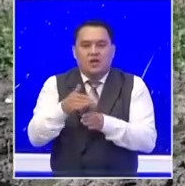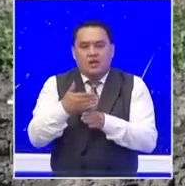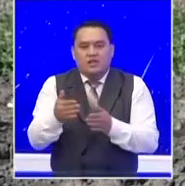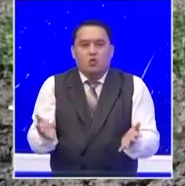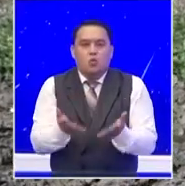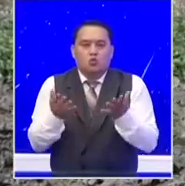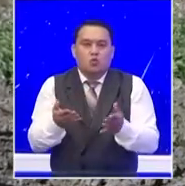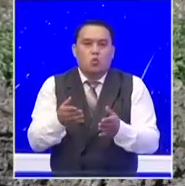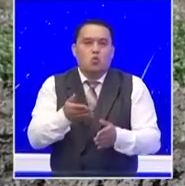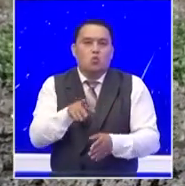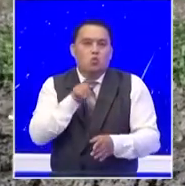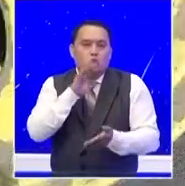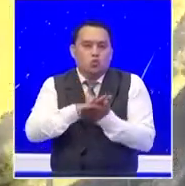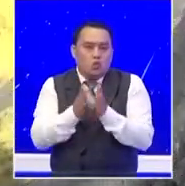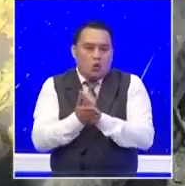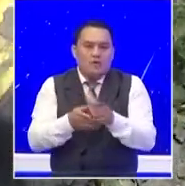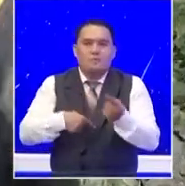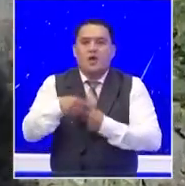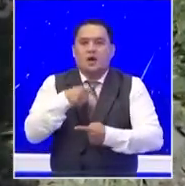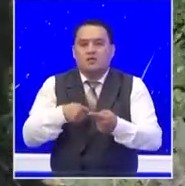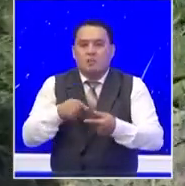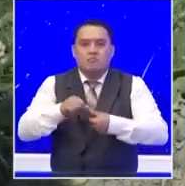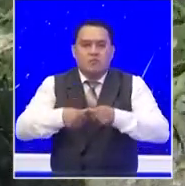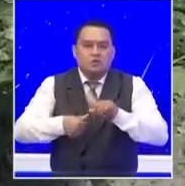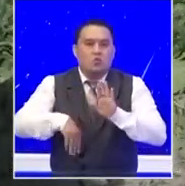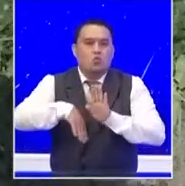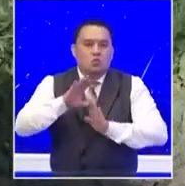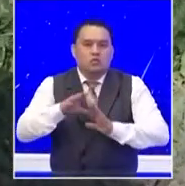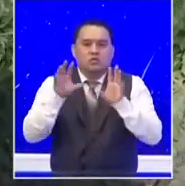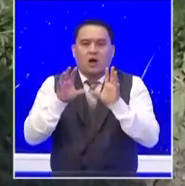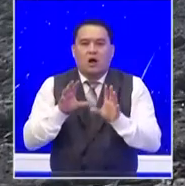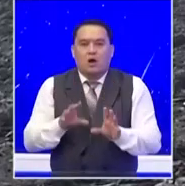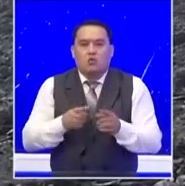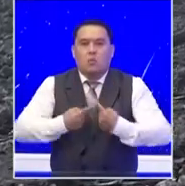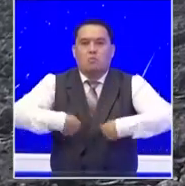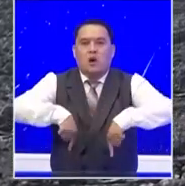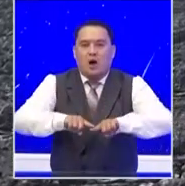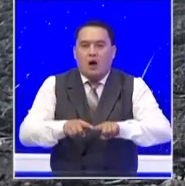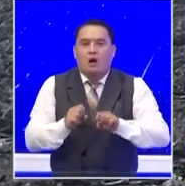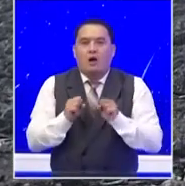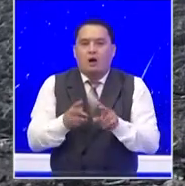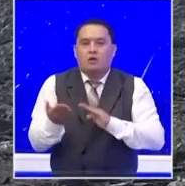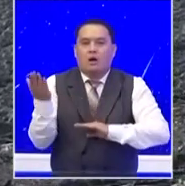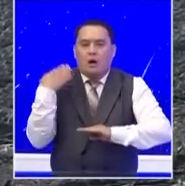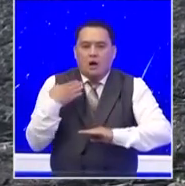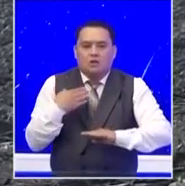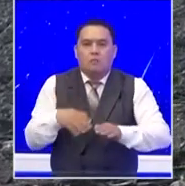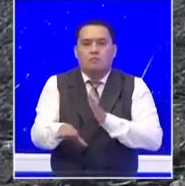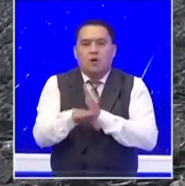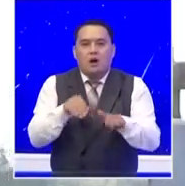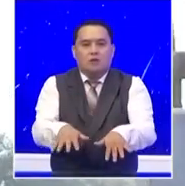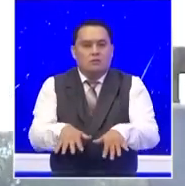улучшения условий ведения бизнеса правительством постоянно совершенствуется законодательная база. Так, ранее Сенат